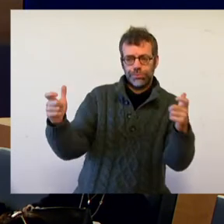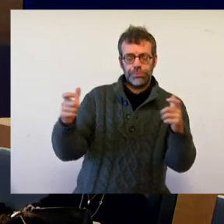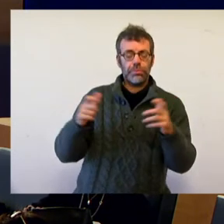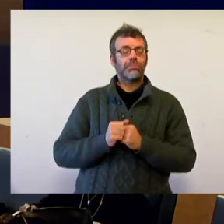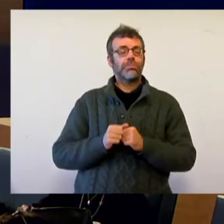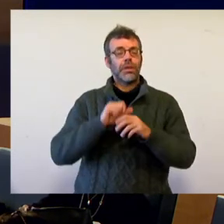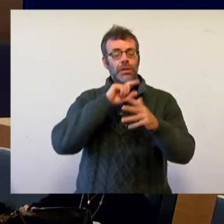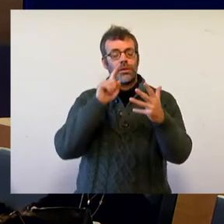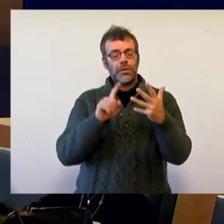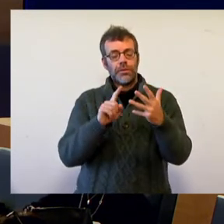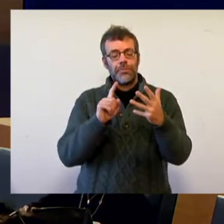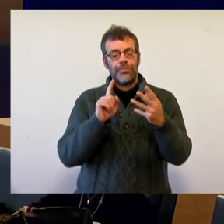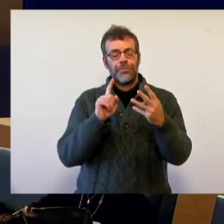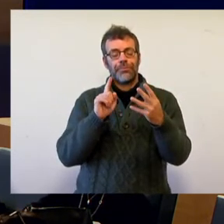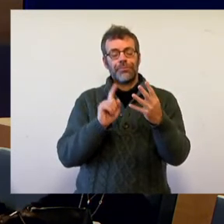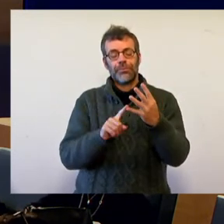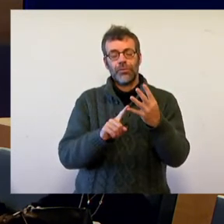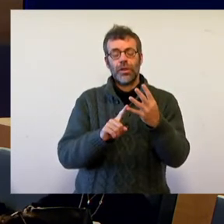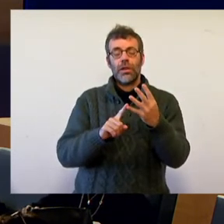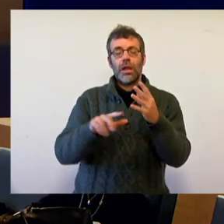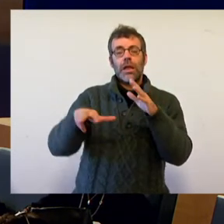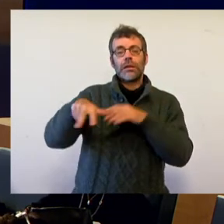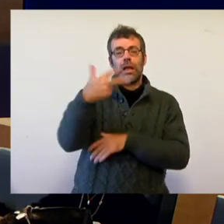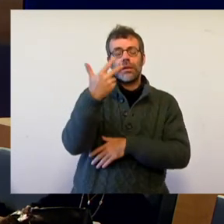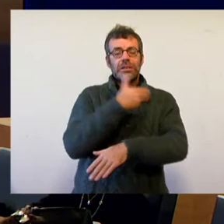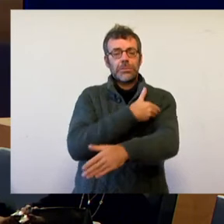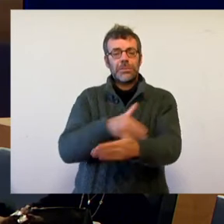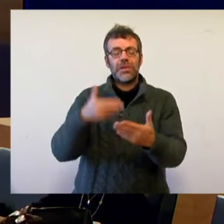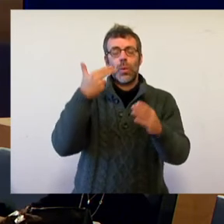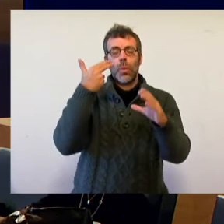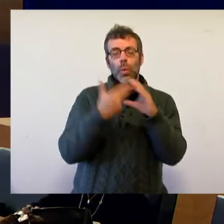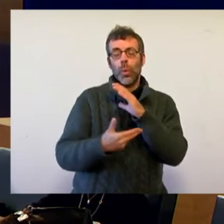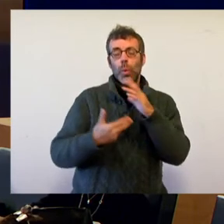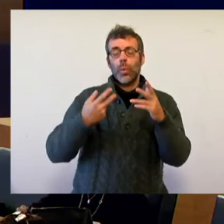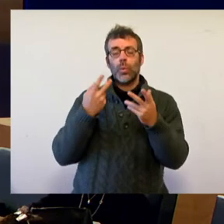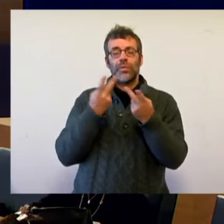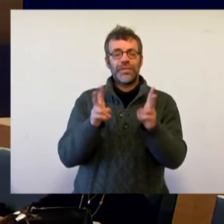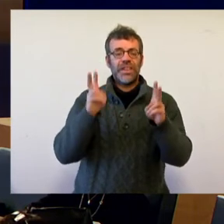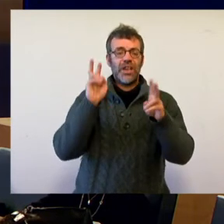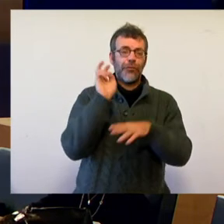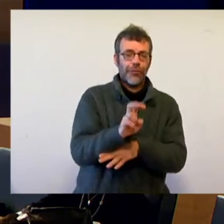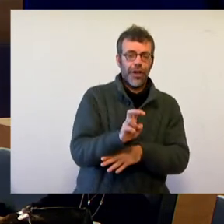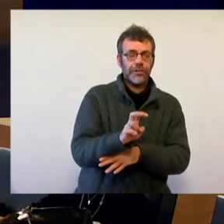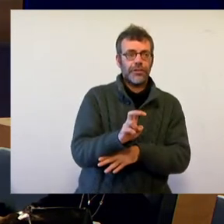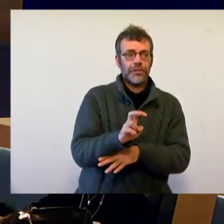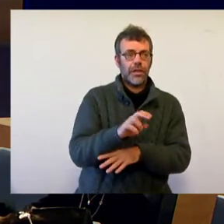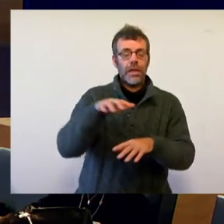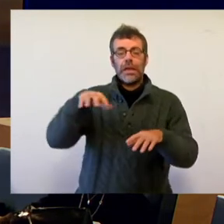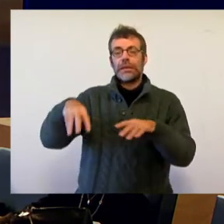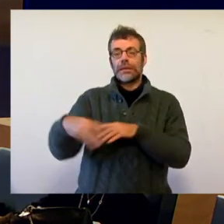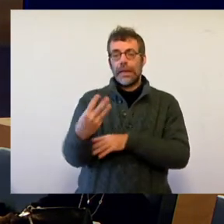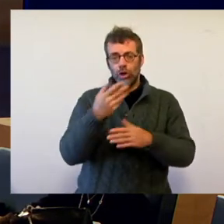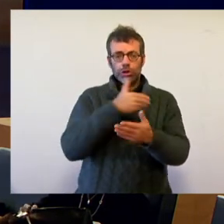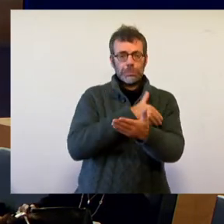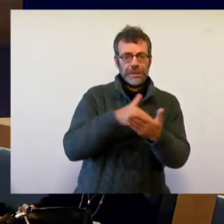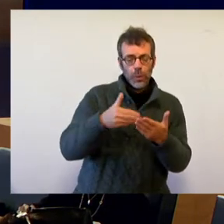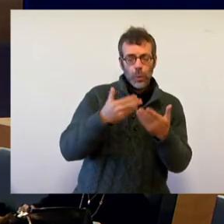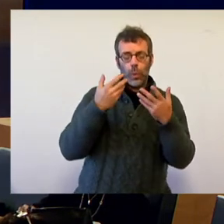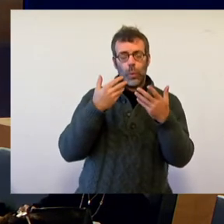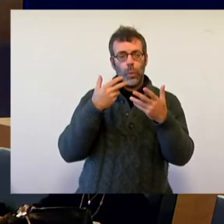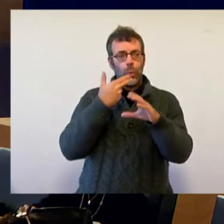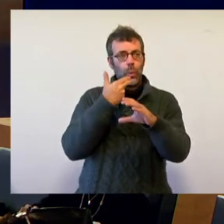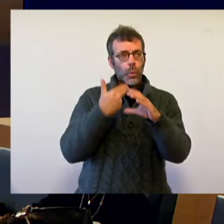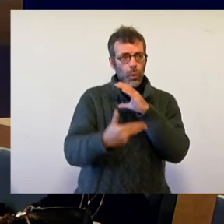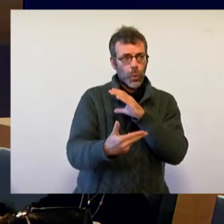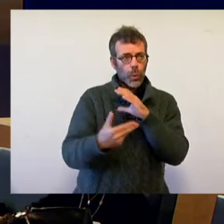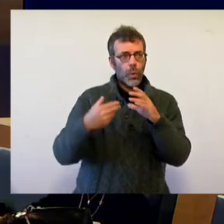13 millions d'euros pour une ville plus verte et plus résiliente, 14 millions d'euros pour l'épanouissement de chacun, 16 millions d'euros pour une